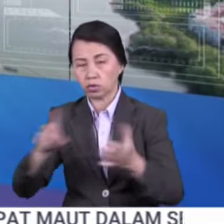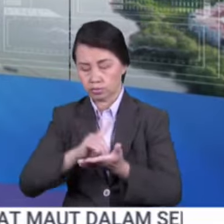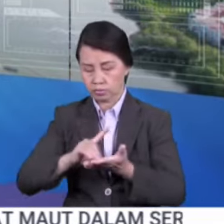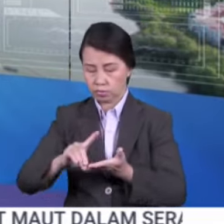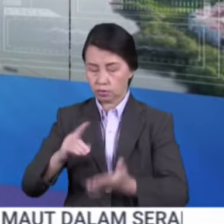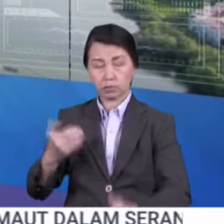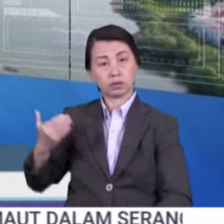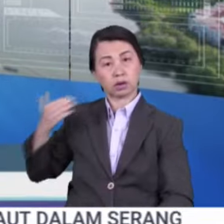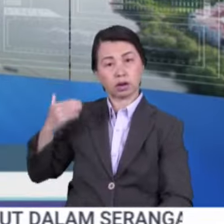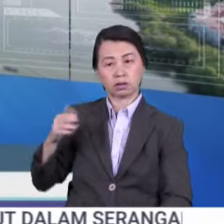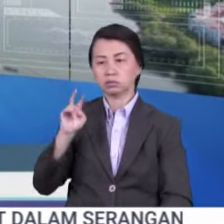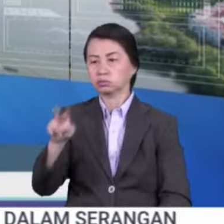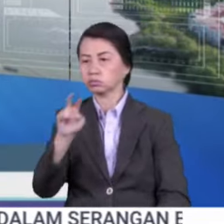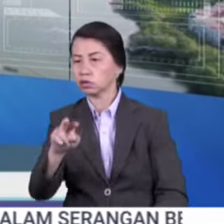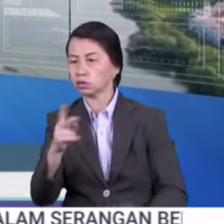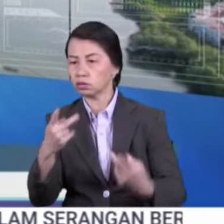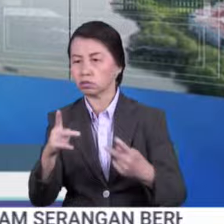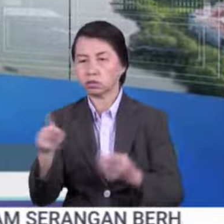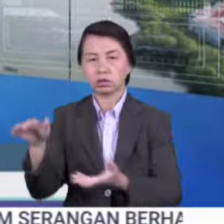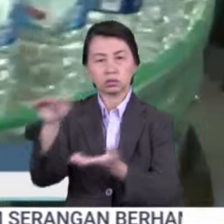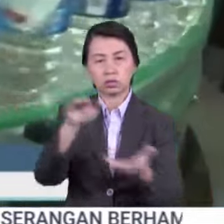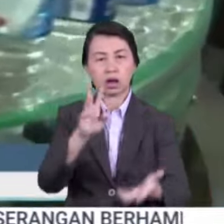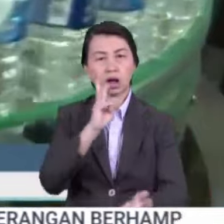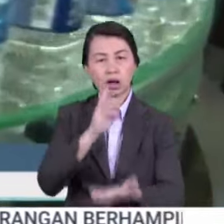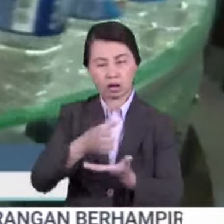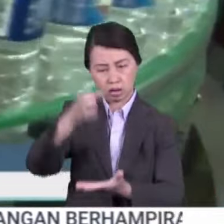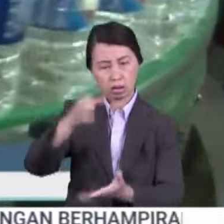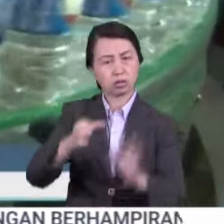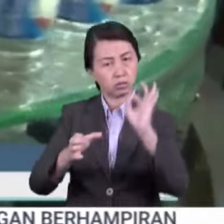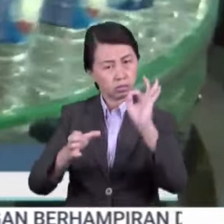lalu mendapati bekalan stabil.